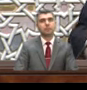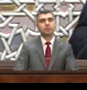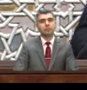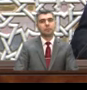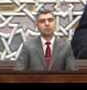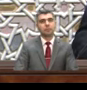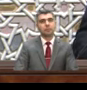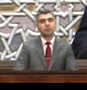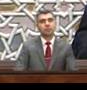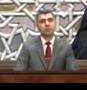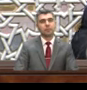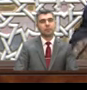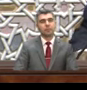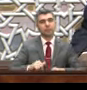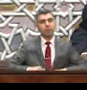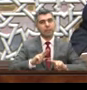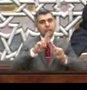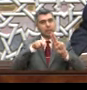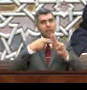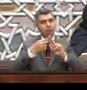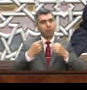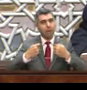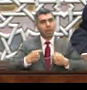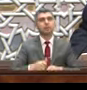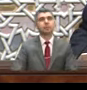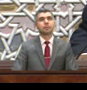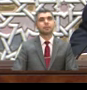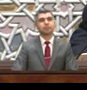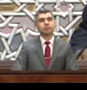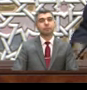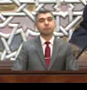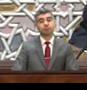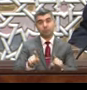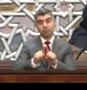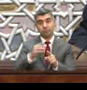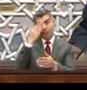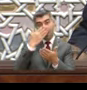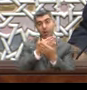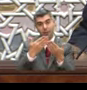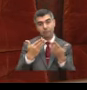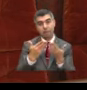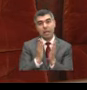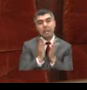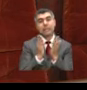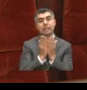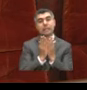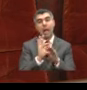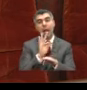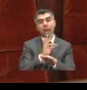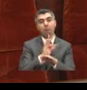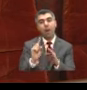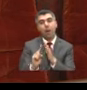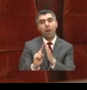مشكورين. السيد الرئيس محترم، السيد النائب المحترم، كما تعلمون التعليم الأولي أصبح من